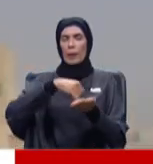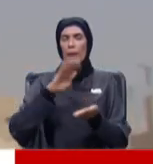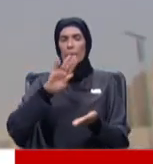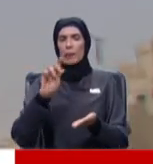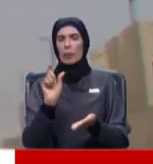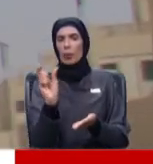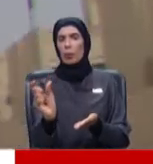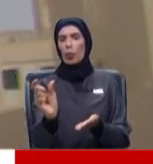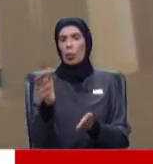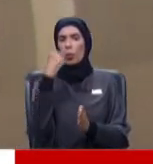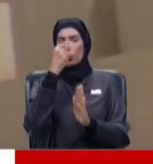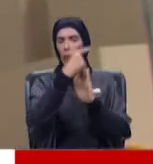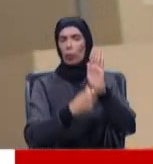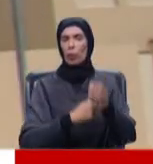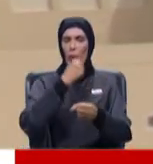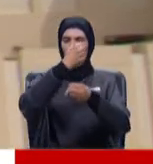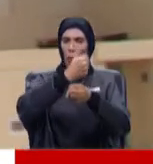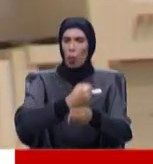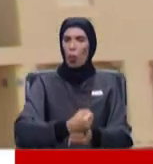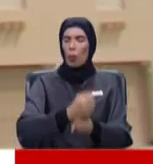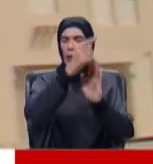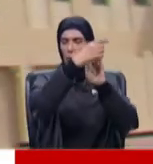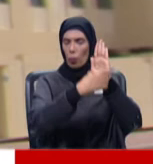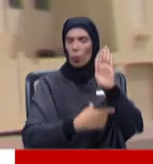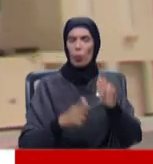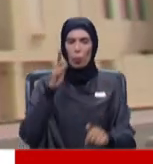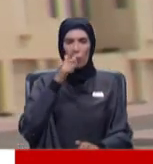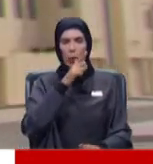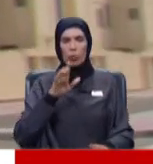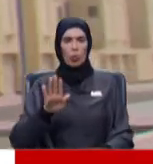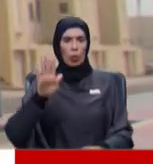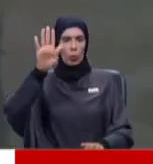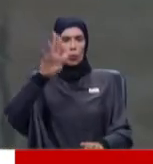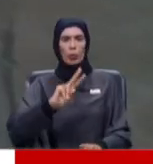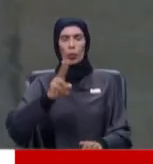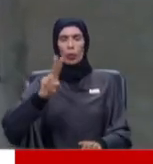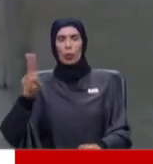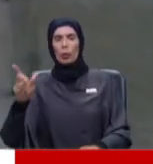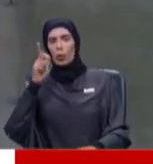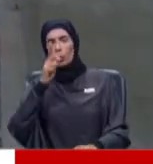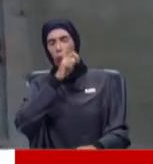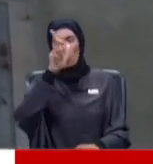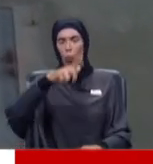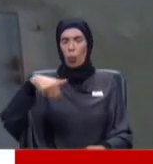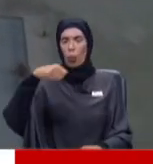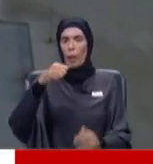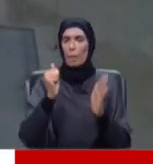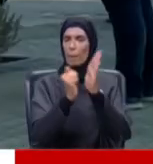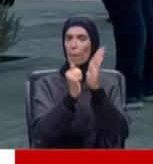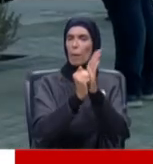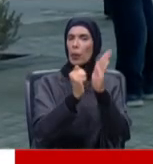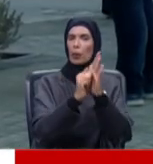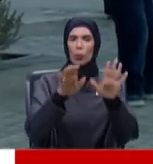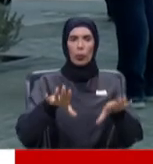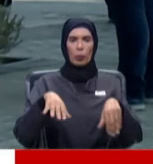الطلبات المدرجة على قوائم الانتظار من المحافظة الشمالية والمحافظات الأخرى، مضيفا إلى أن وزارة الإسكان بصدد